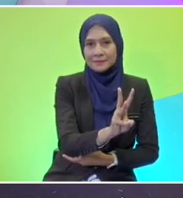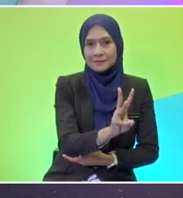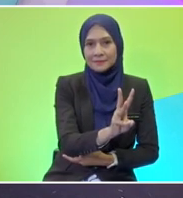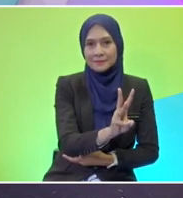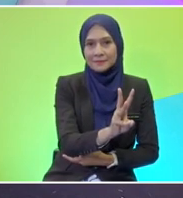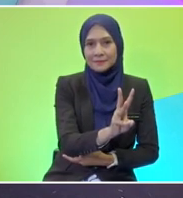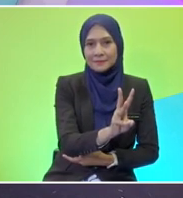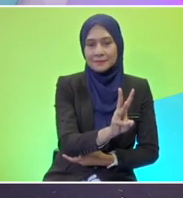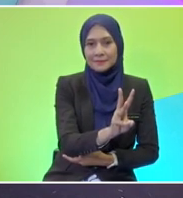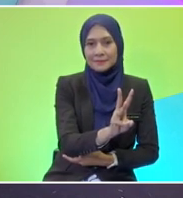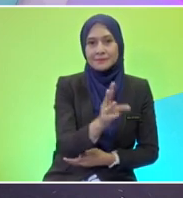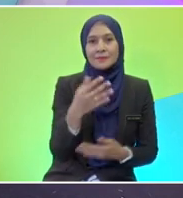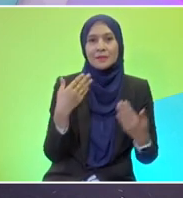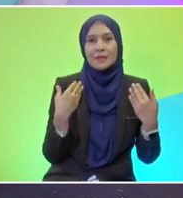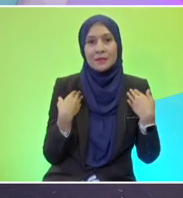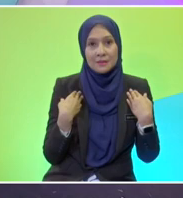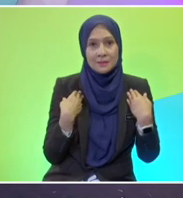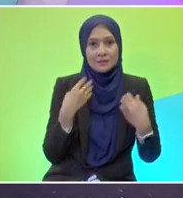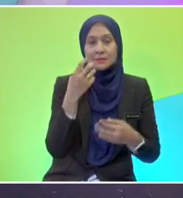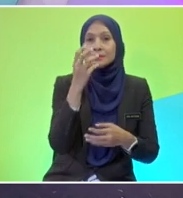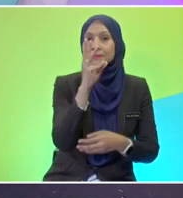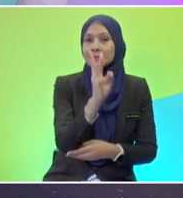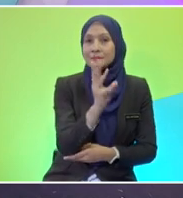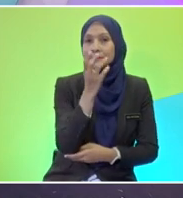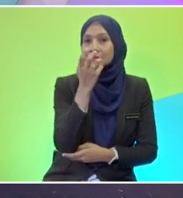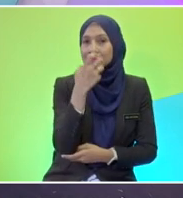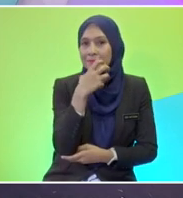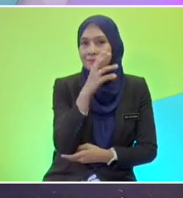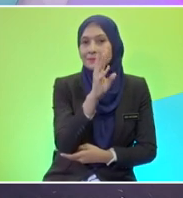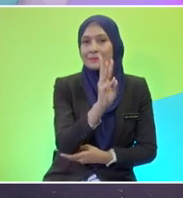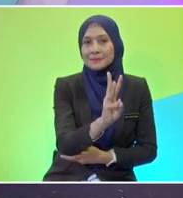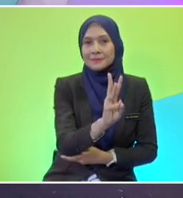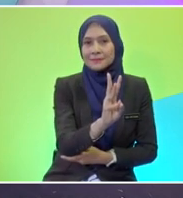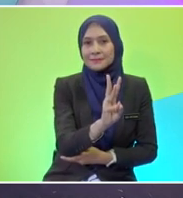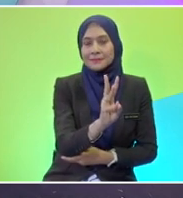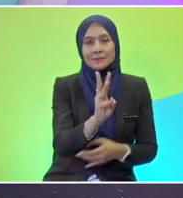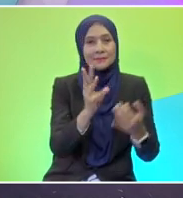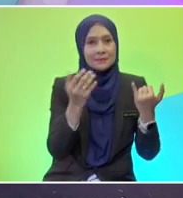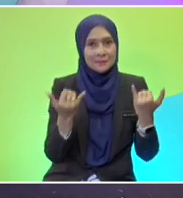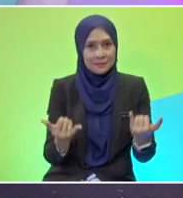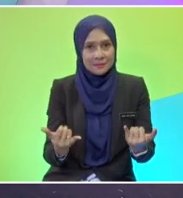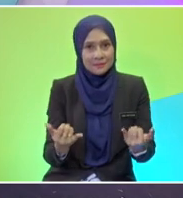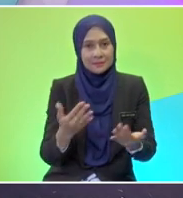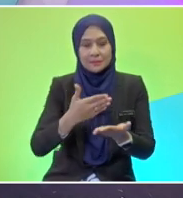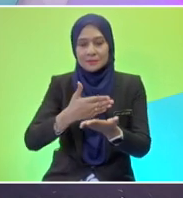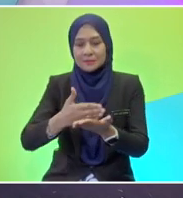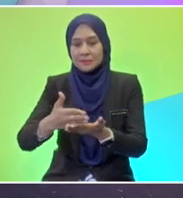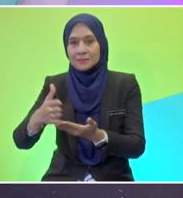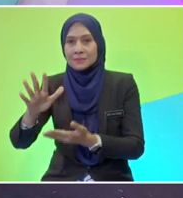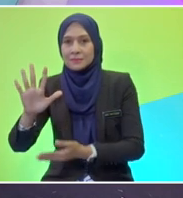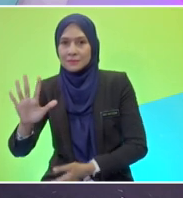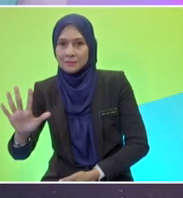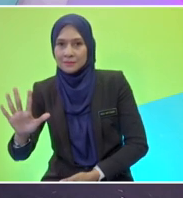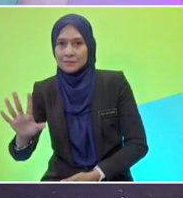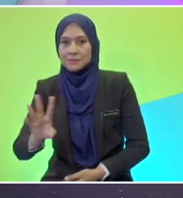1, 6. Okey cikgu nak tolak 5 ya? Tadi cikgu 6, lepas tu cikgu nak bagi